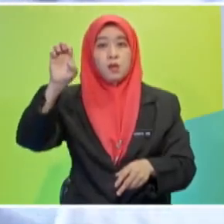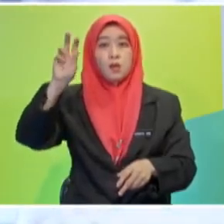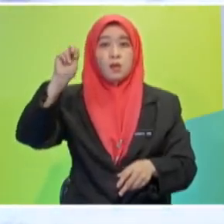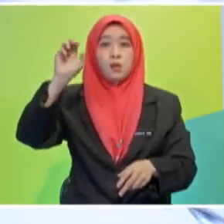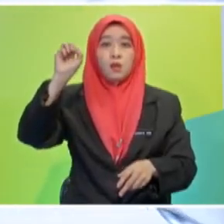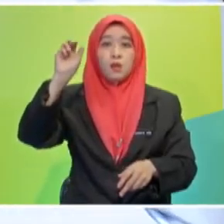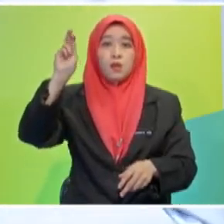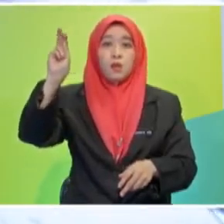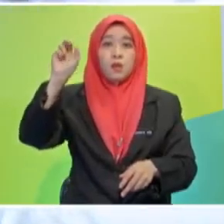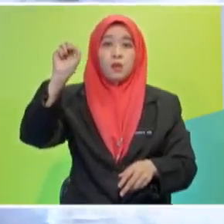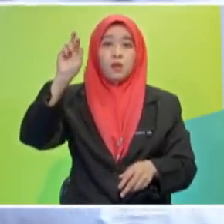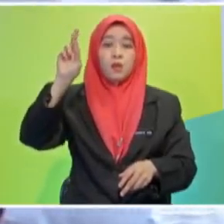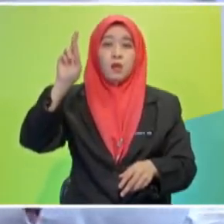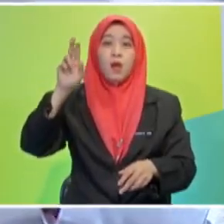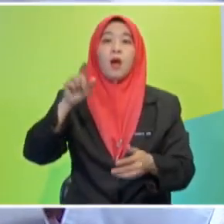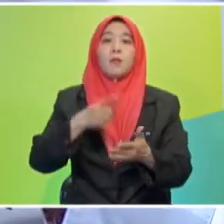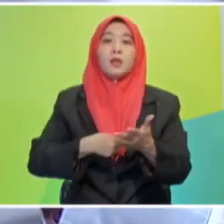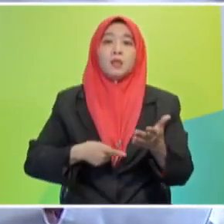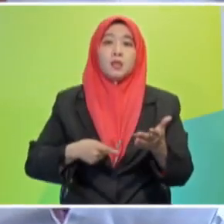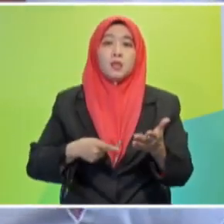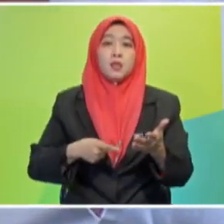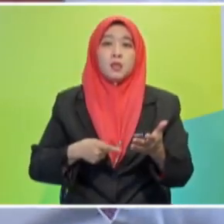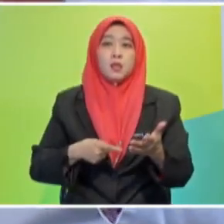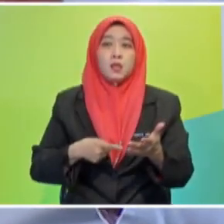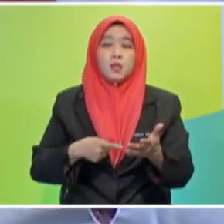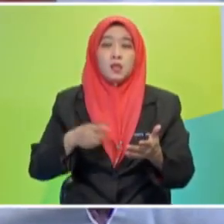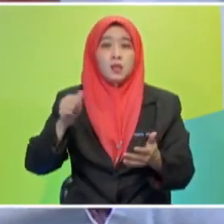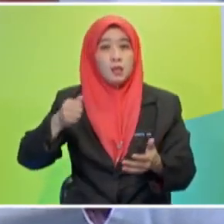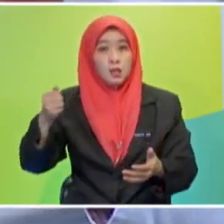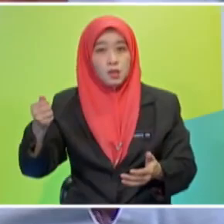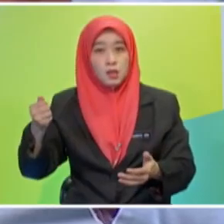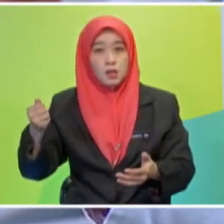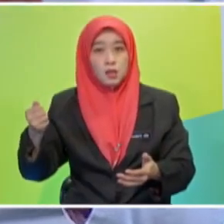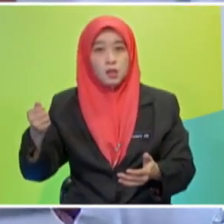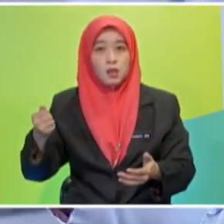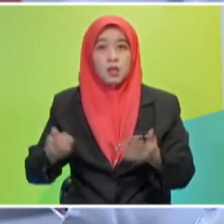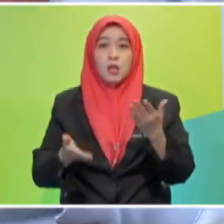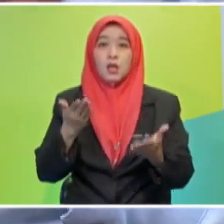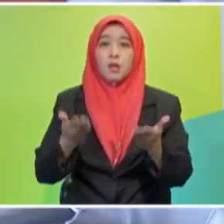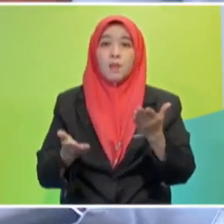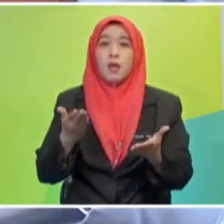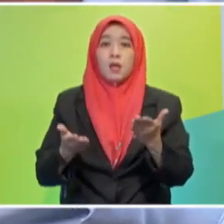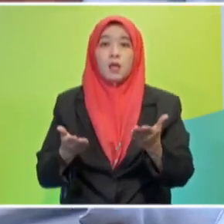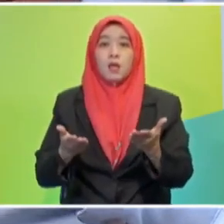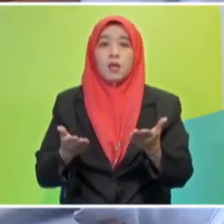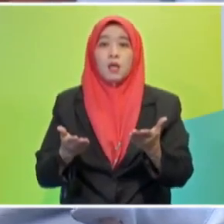satu sensor saja, iaitu sensor apa, Aiman? Sensor imbangi berat drum tu. Betul, cikgu? Okey,